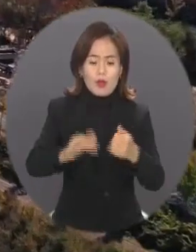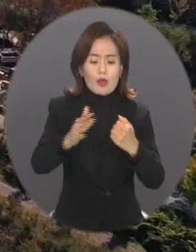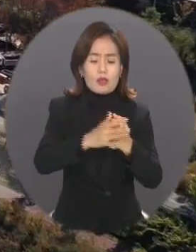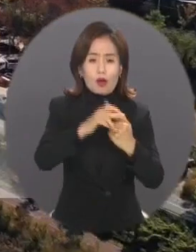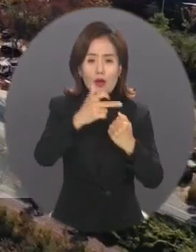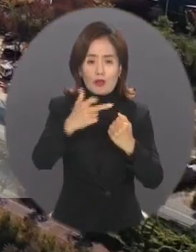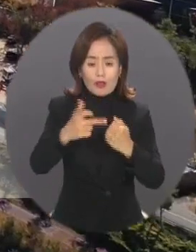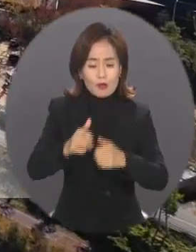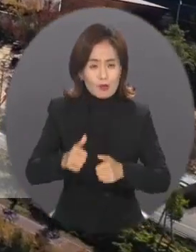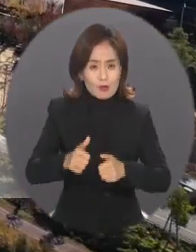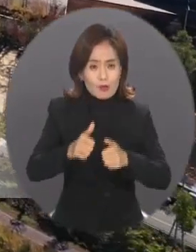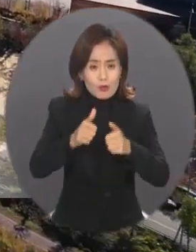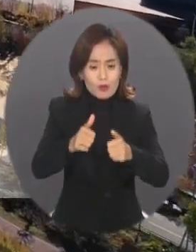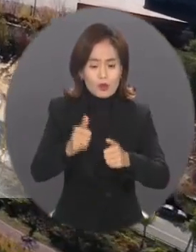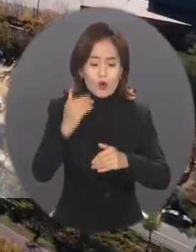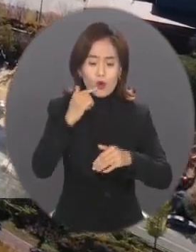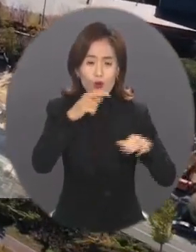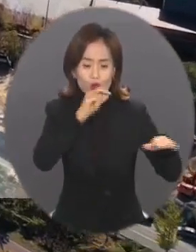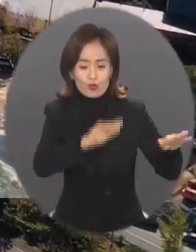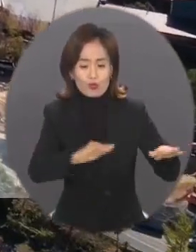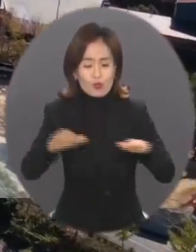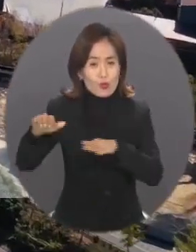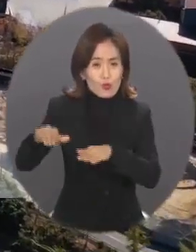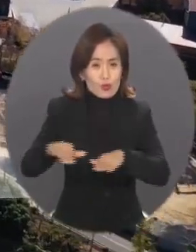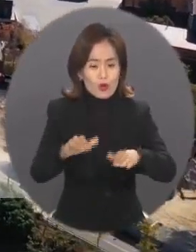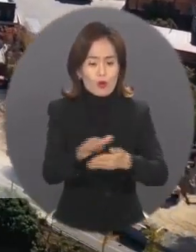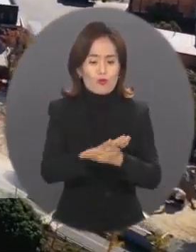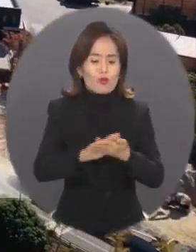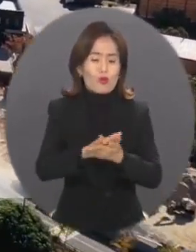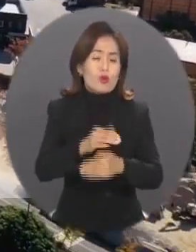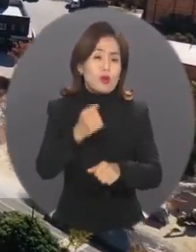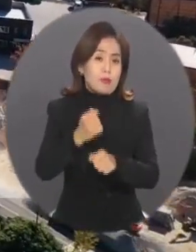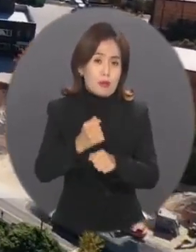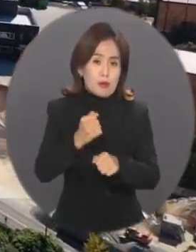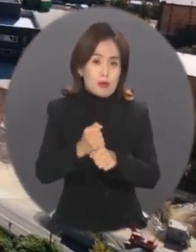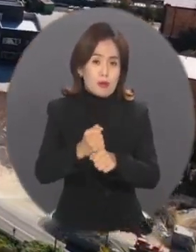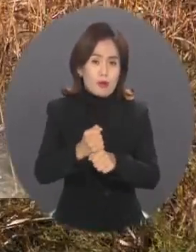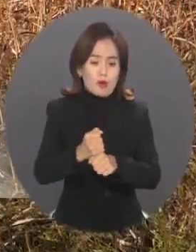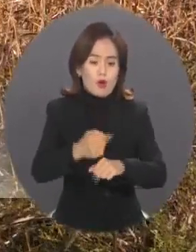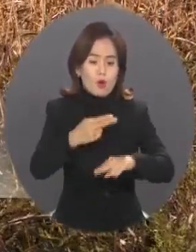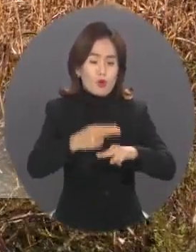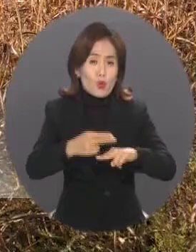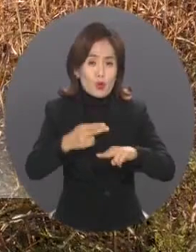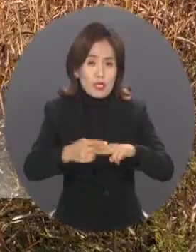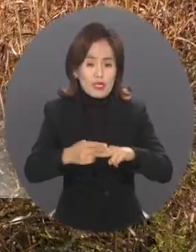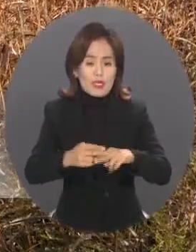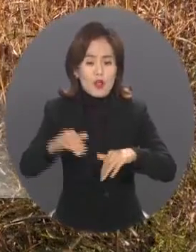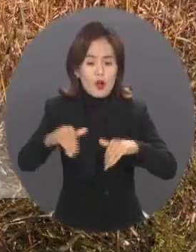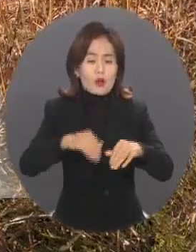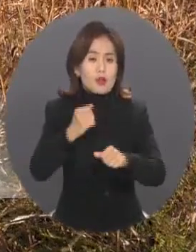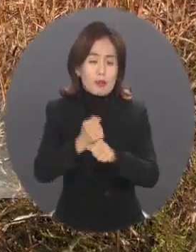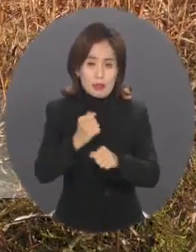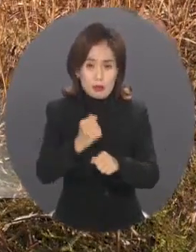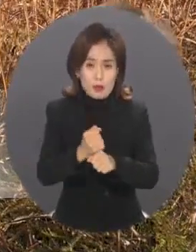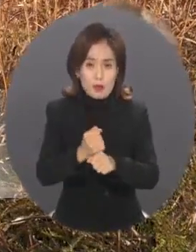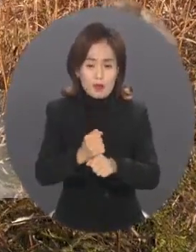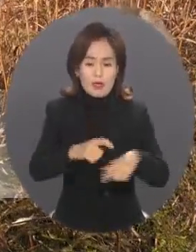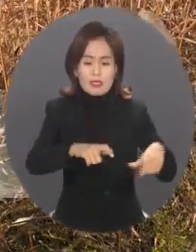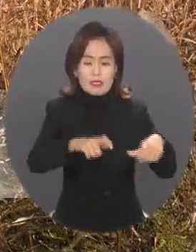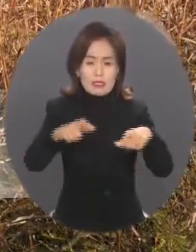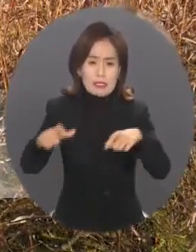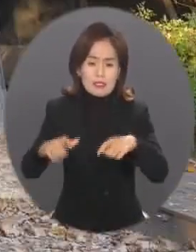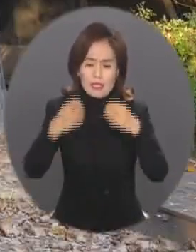영산강을 따라 인공 서핑과 물놀이장 등 다양한 레저 스포츠 시설을 만들고 셰프의 거리와 같은 특색 있는 콘텐츠를 담아